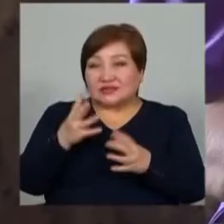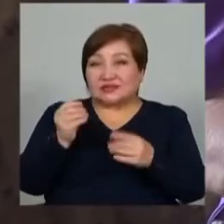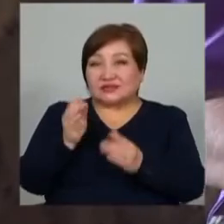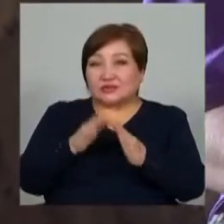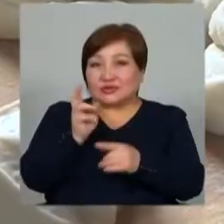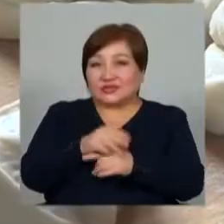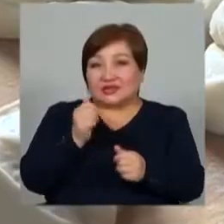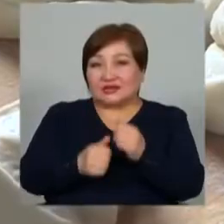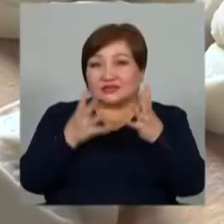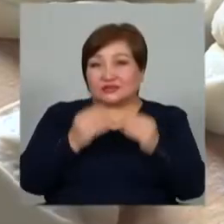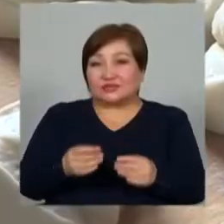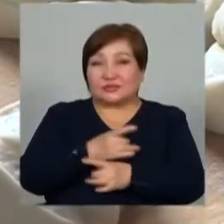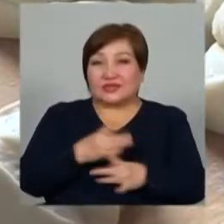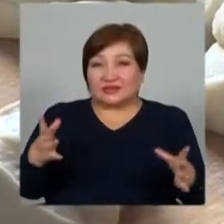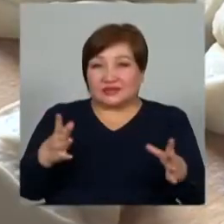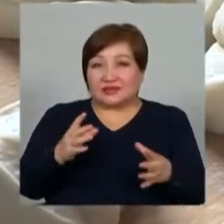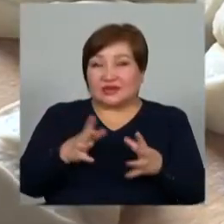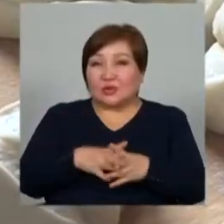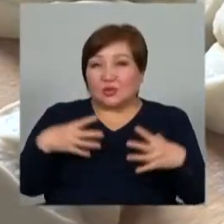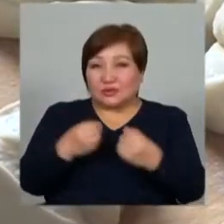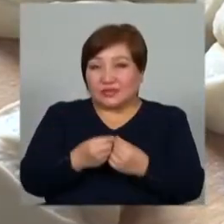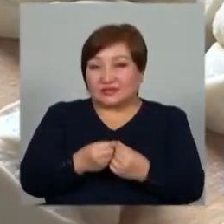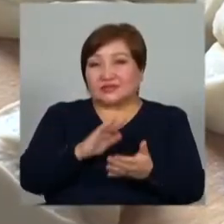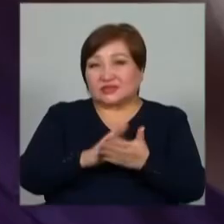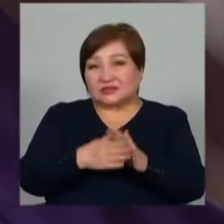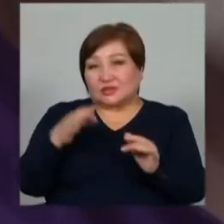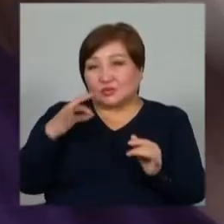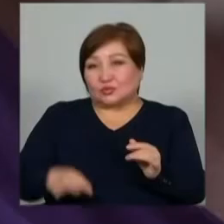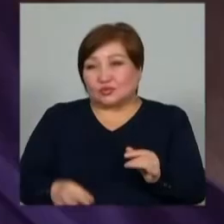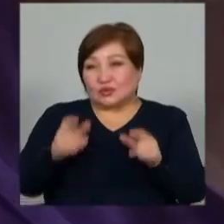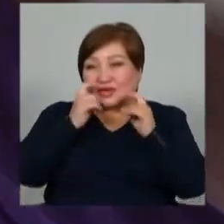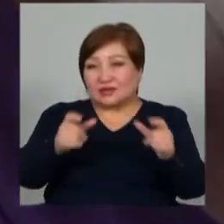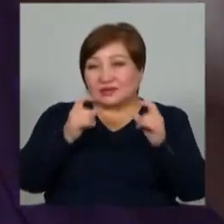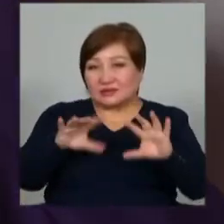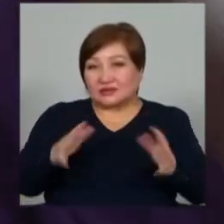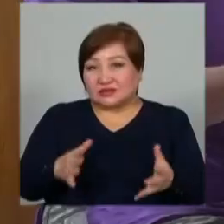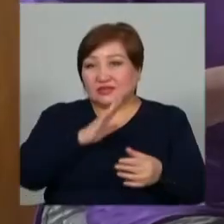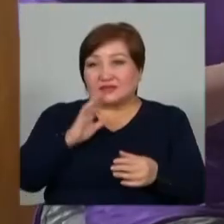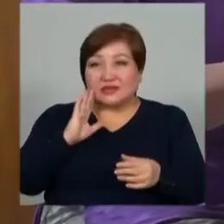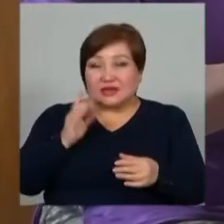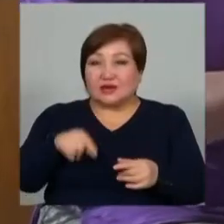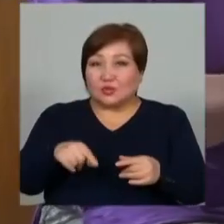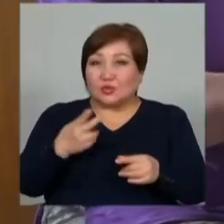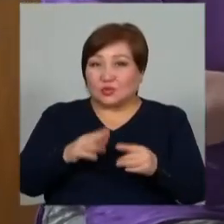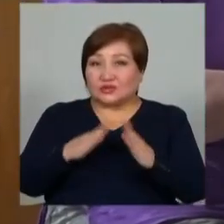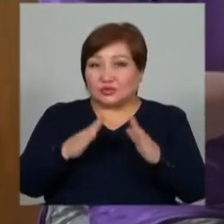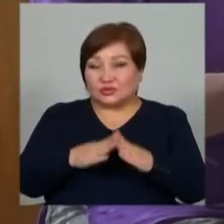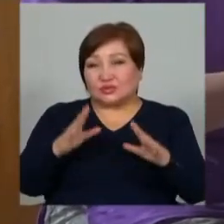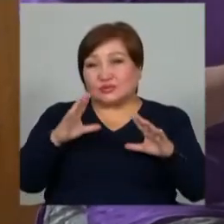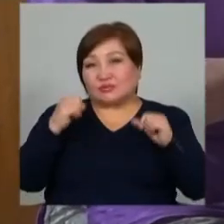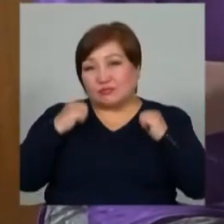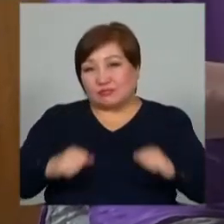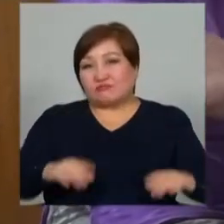Ольга Беспалова. Отбасындағы жағдай мен ұлының айғайынан шаршаған ана қазір осы үйден тыныштық тапқан. Әрине мұның дұрыс еместігін білсе